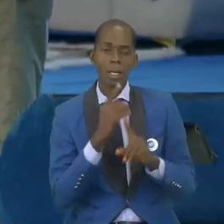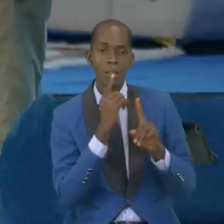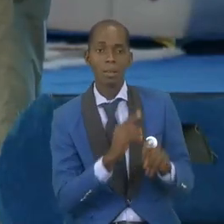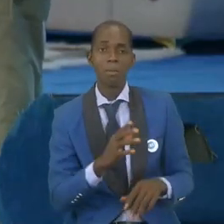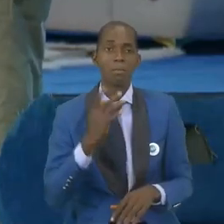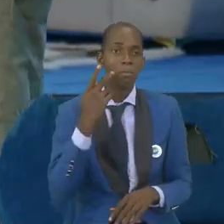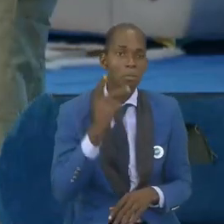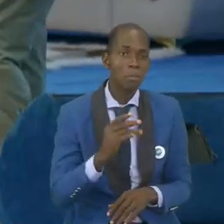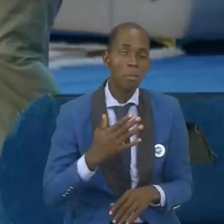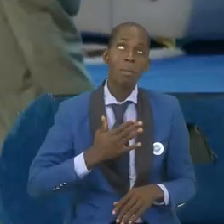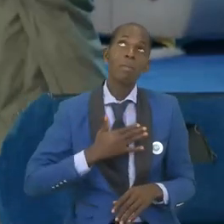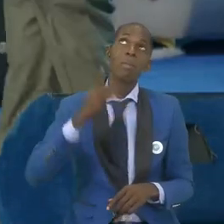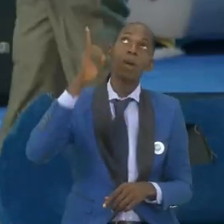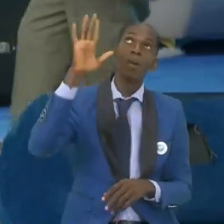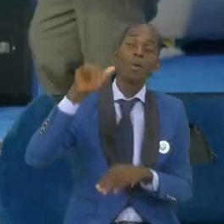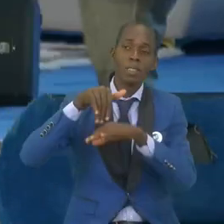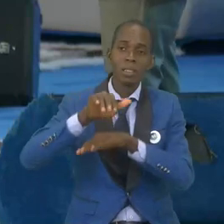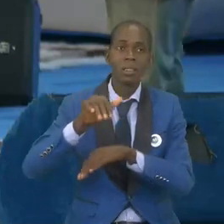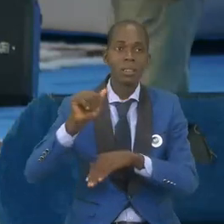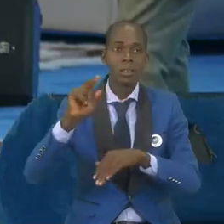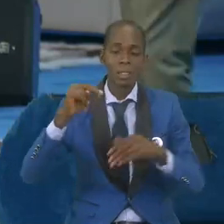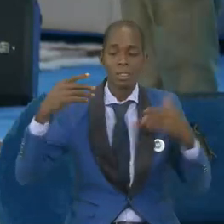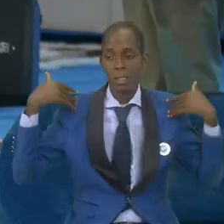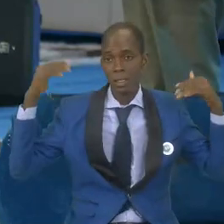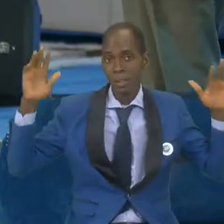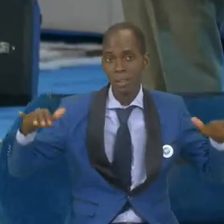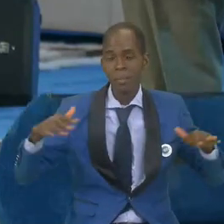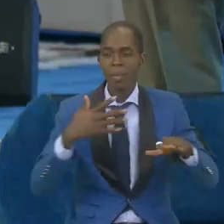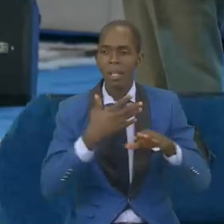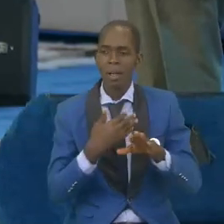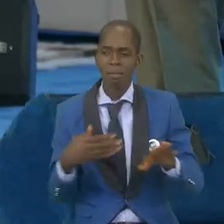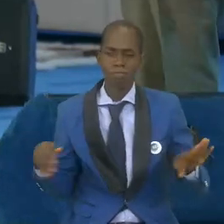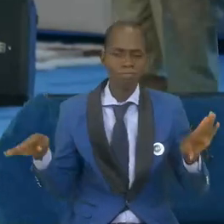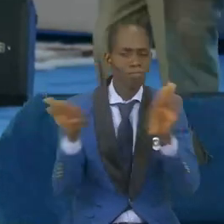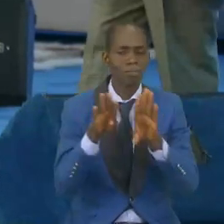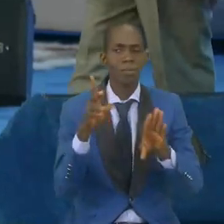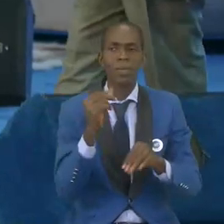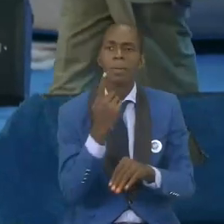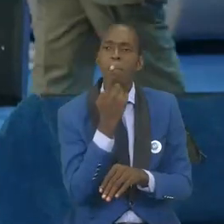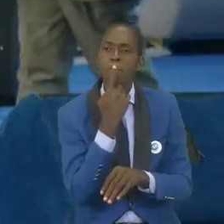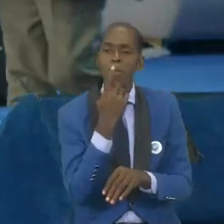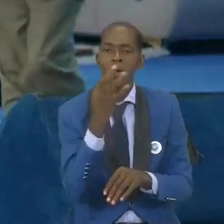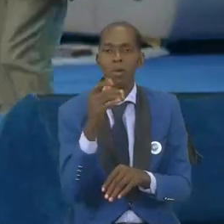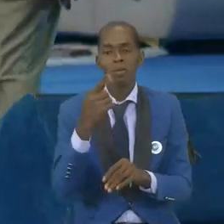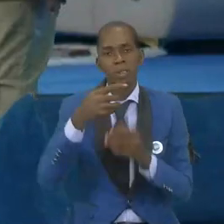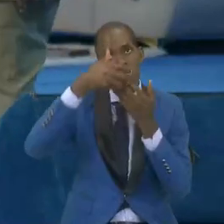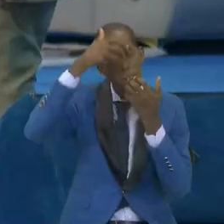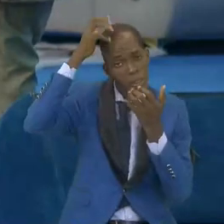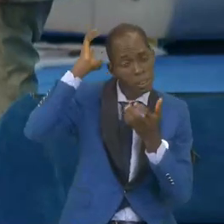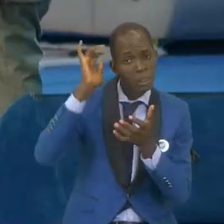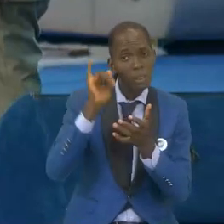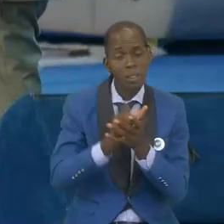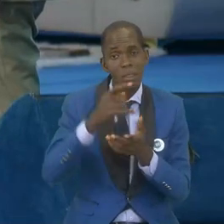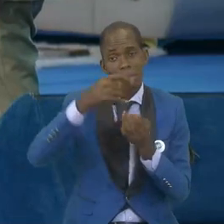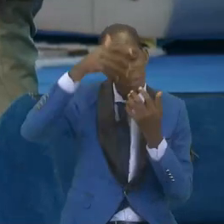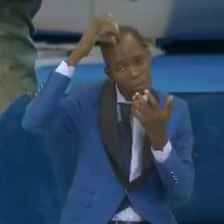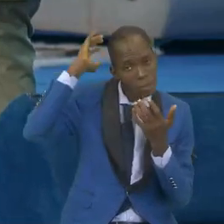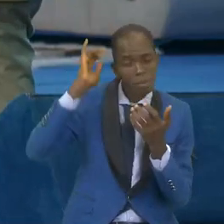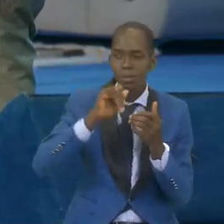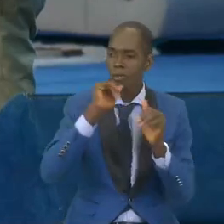il dit, mon Dieu a envoyé son ange et fermé la gueule des